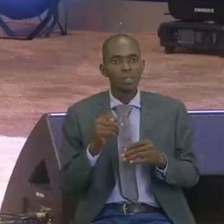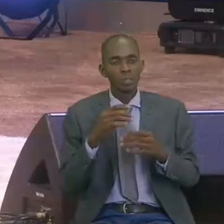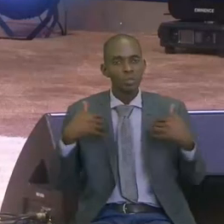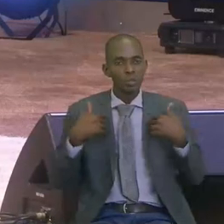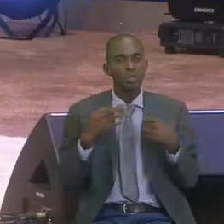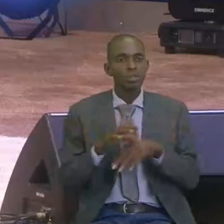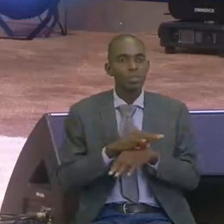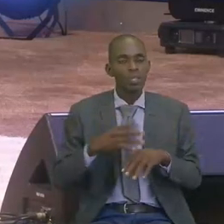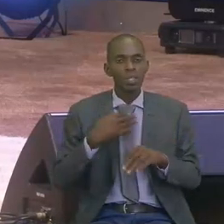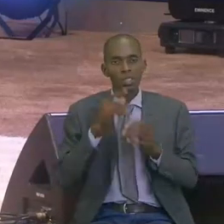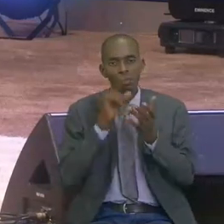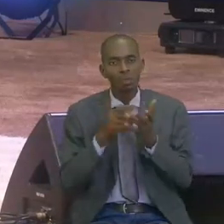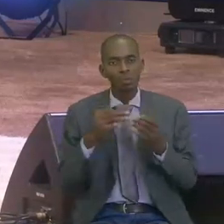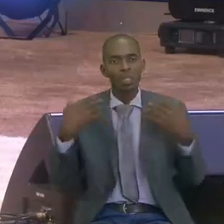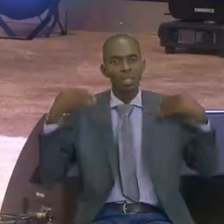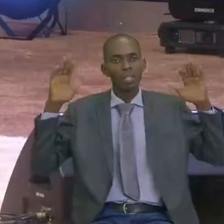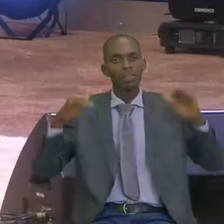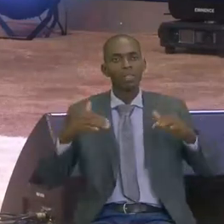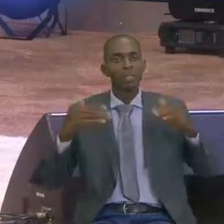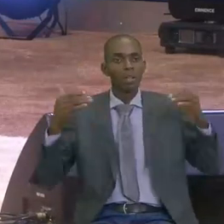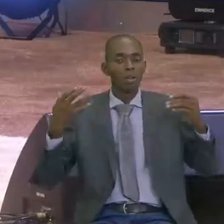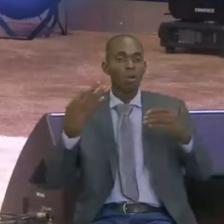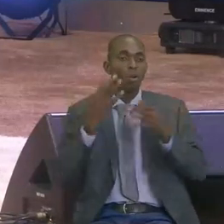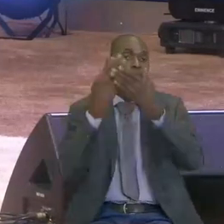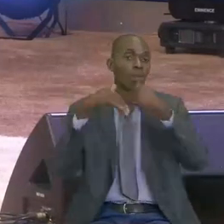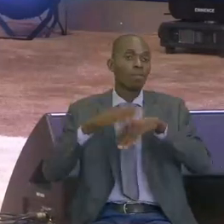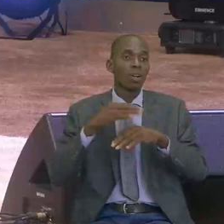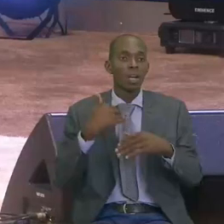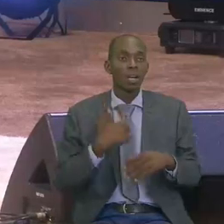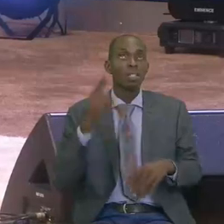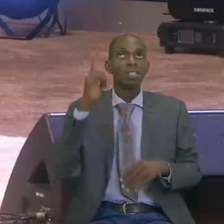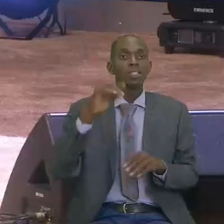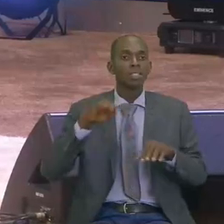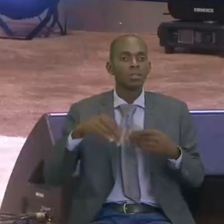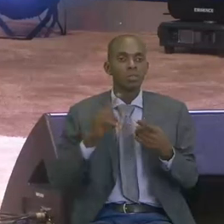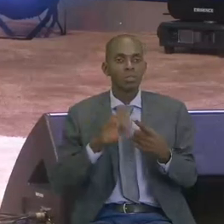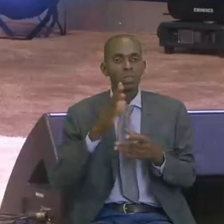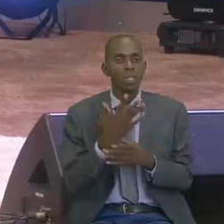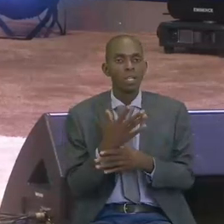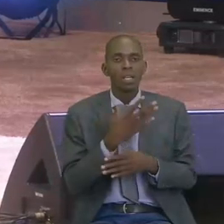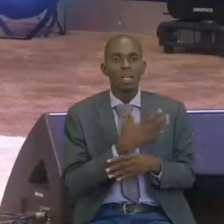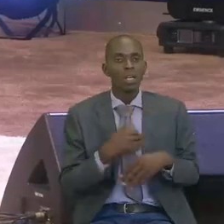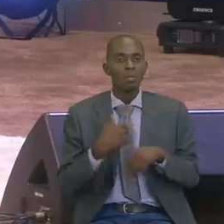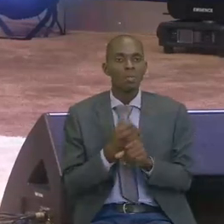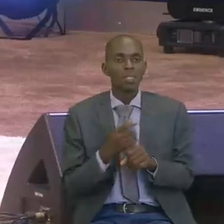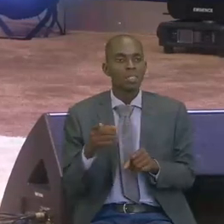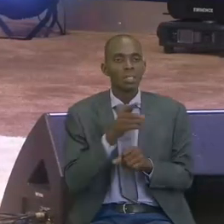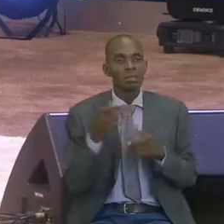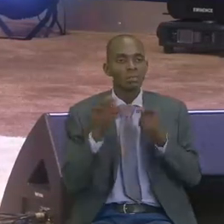t'a fait dominer sur eux tous. C'est toi qui es la